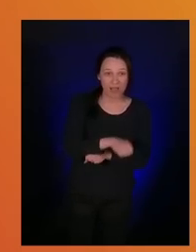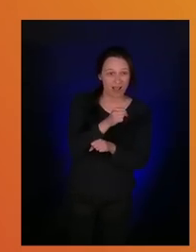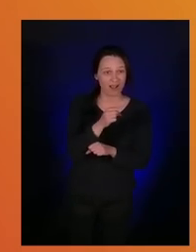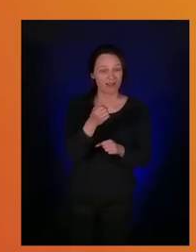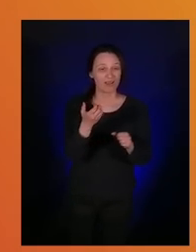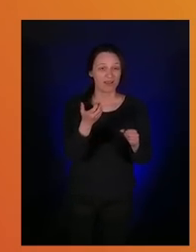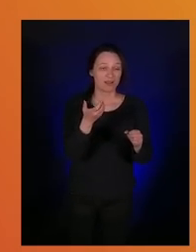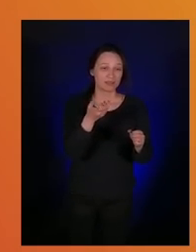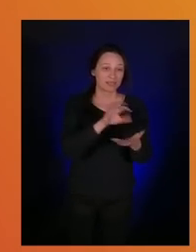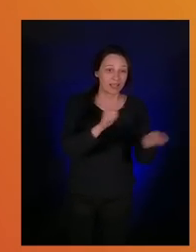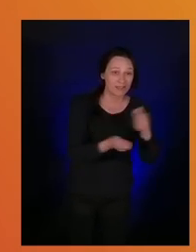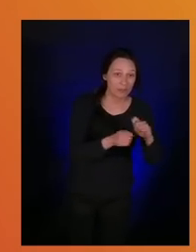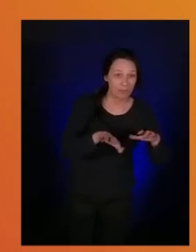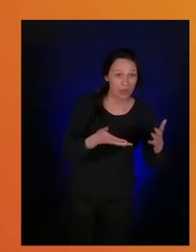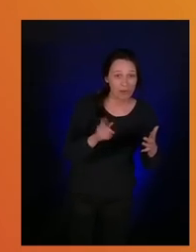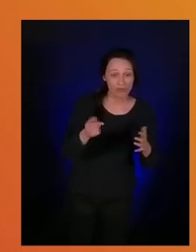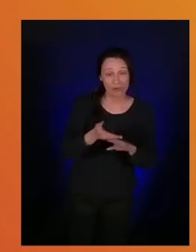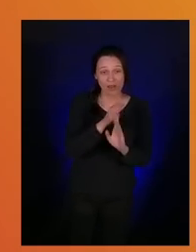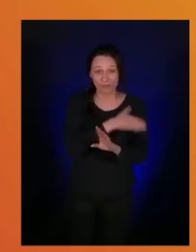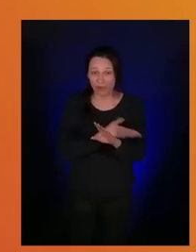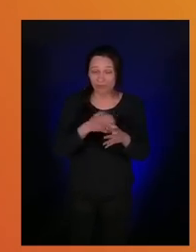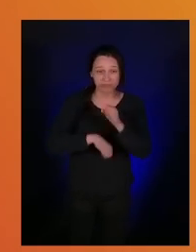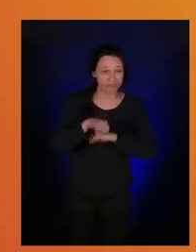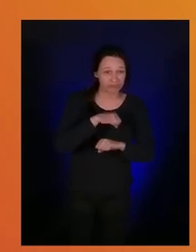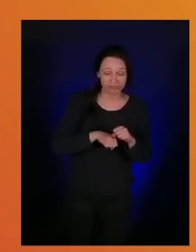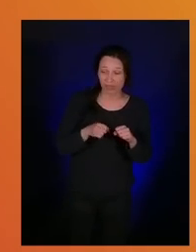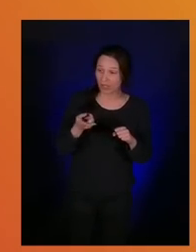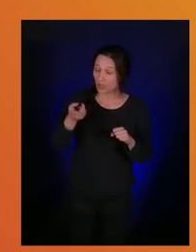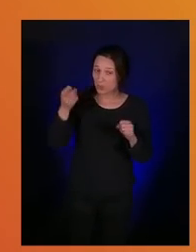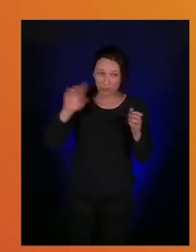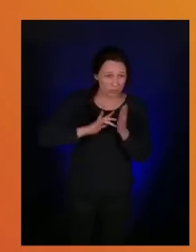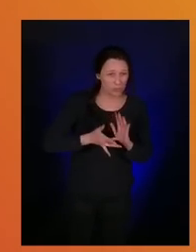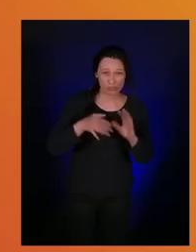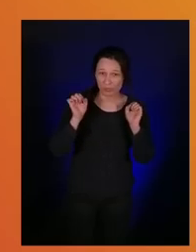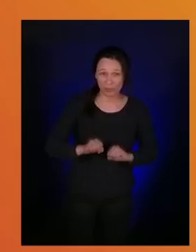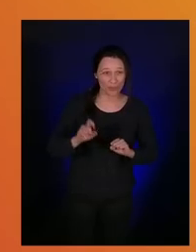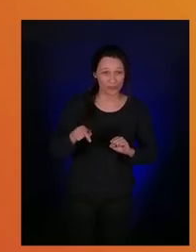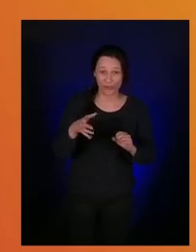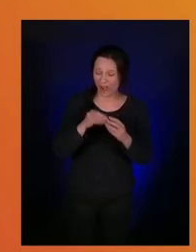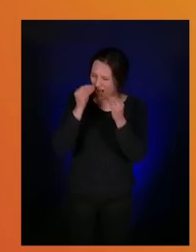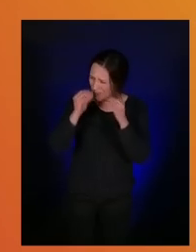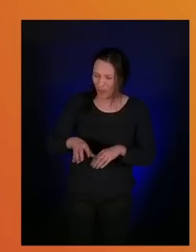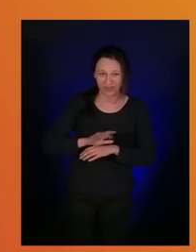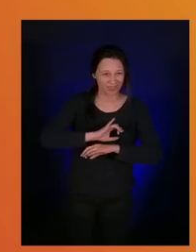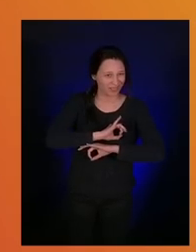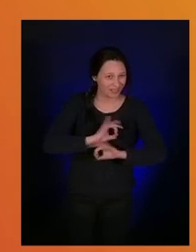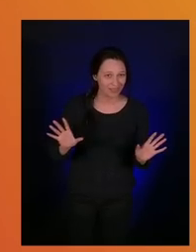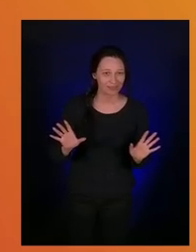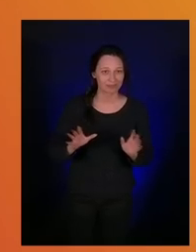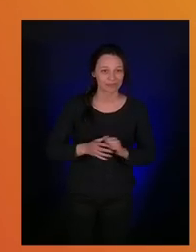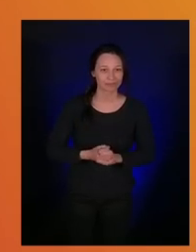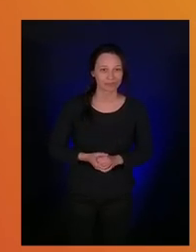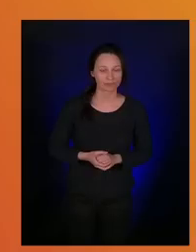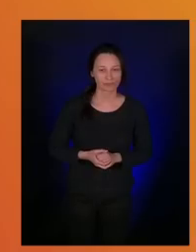nos revendications catégorielles. Tout est possible. On lâche rien. Voilà. Au micro numéro 1,